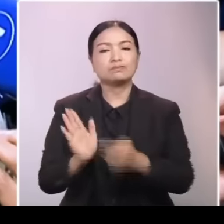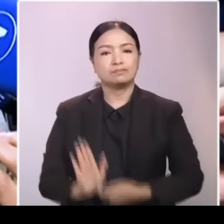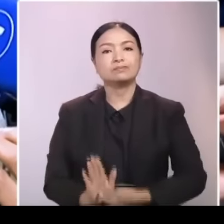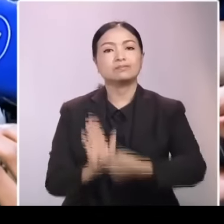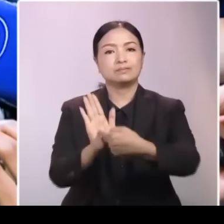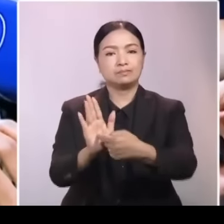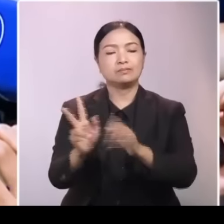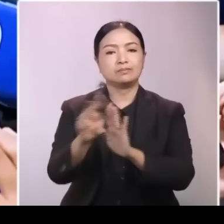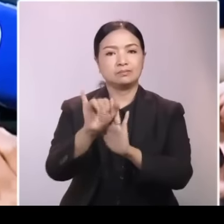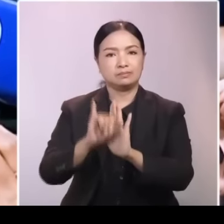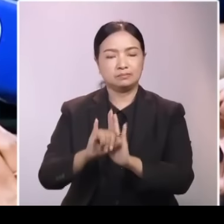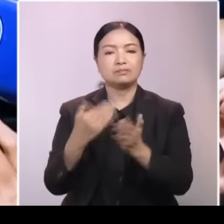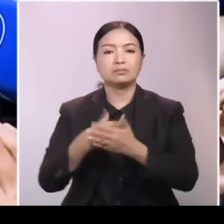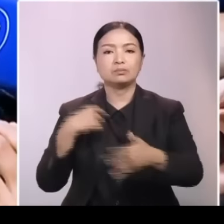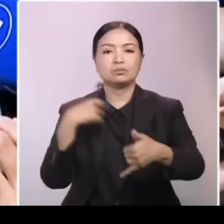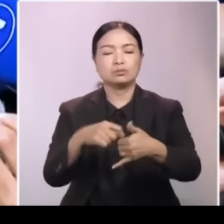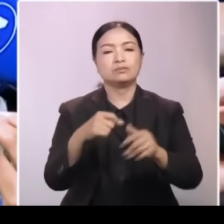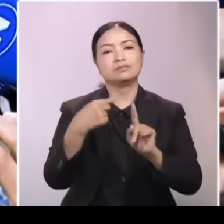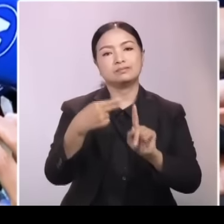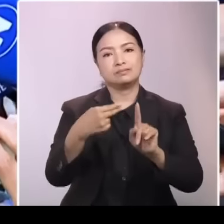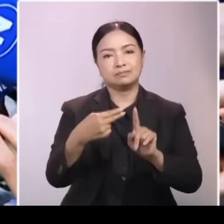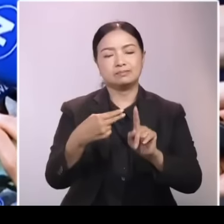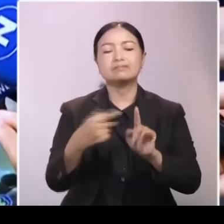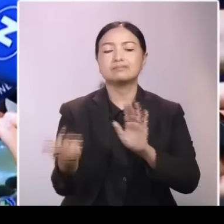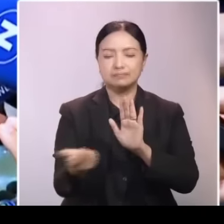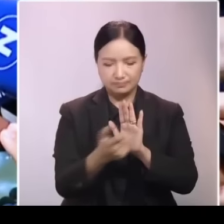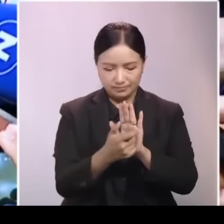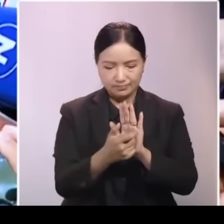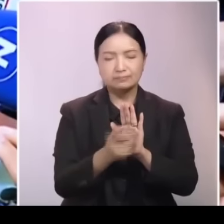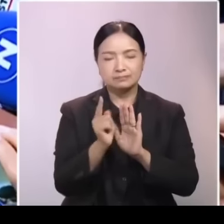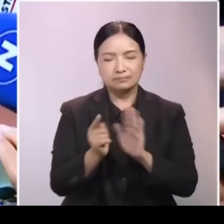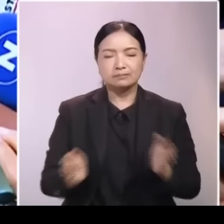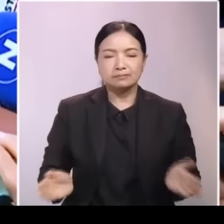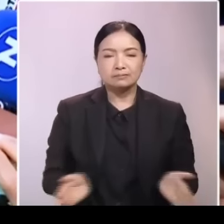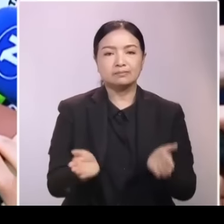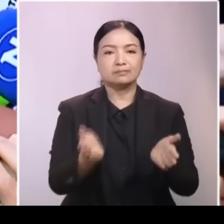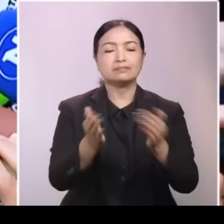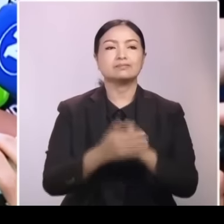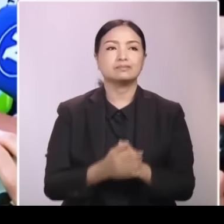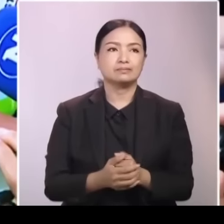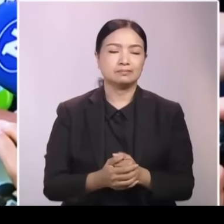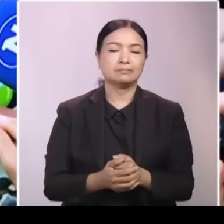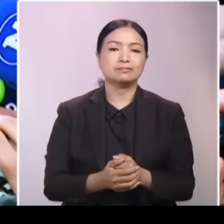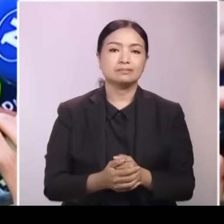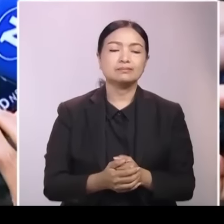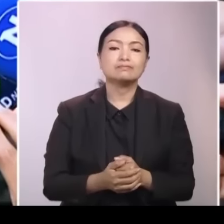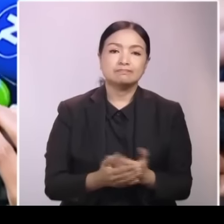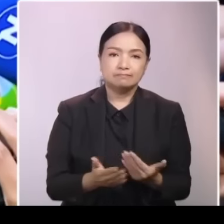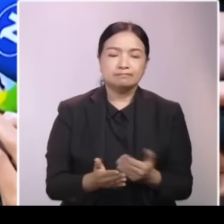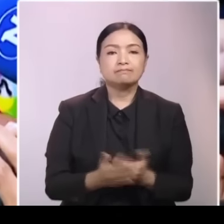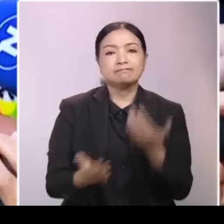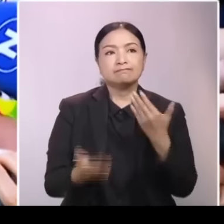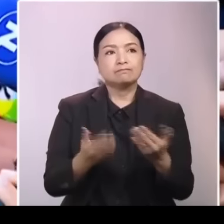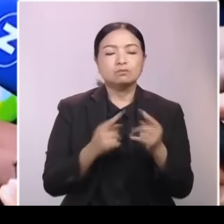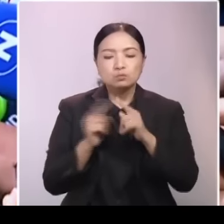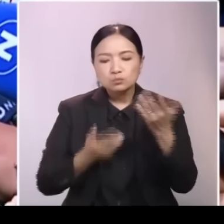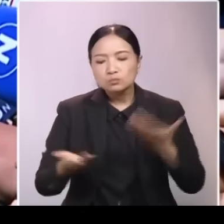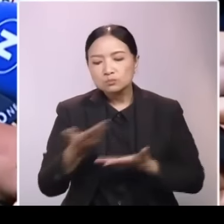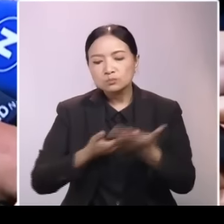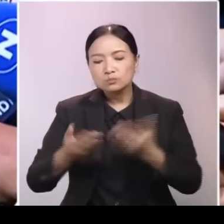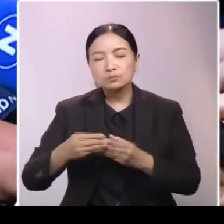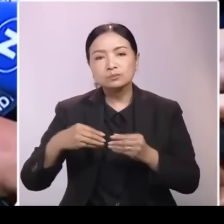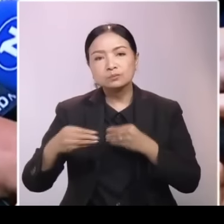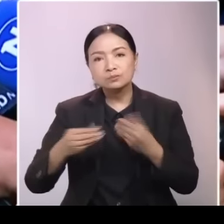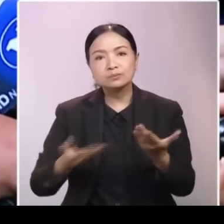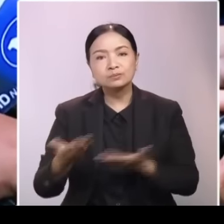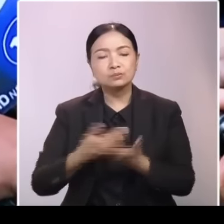ายเติมเงิน 10,000 บาทผ่านดิจิทัลวอลเล็ตเป็นหนึ่งในนโยบายที่ควรจะต้องขับเคลื่อนนะครับที่นำเสนอต่อไปซึ่งก็ขึ้นอยู่กับการเจรจาต่อไปด้วยนะครับ